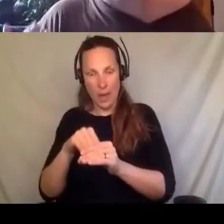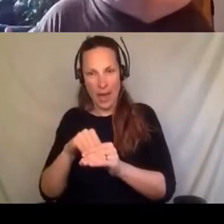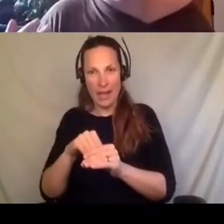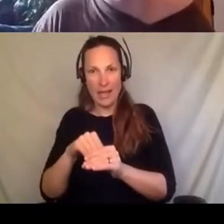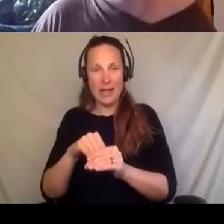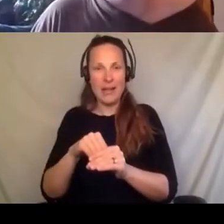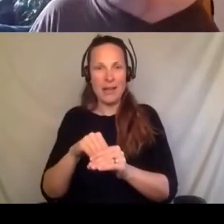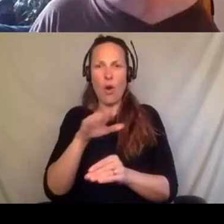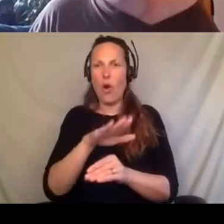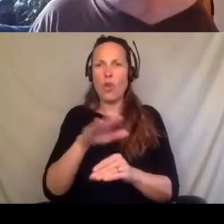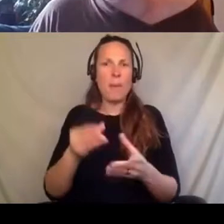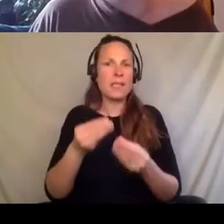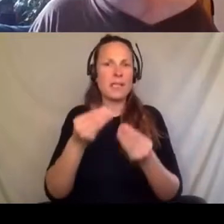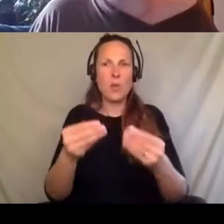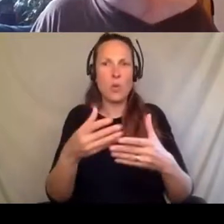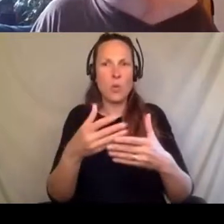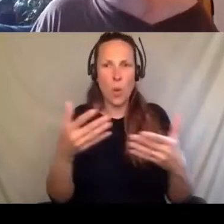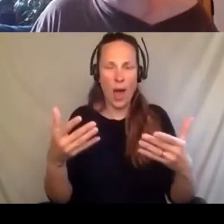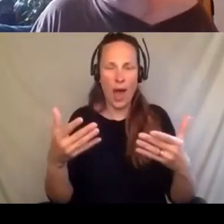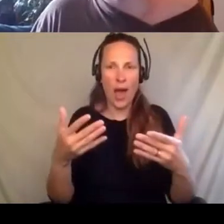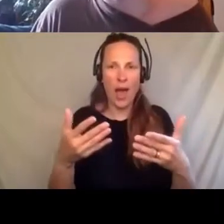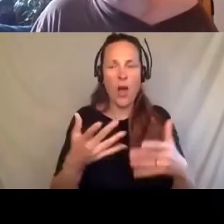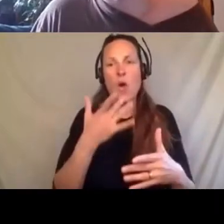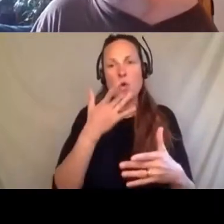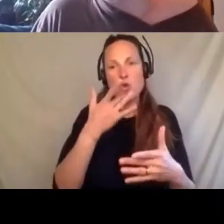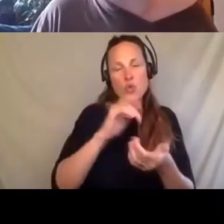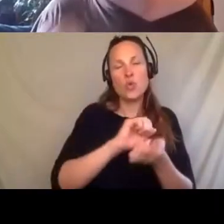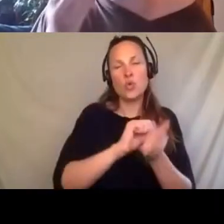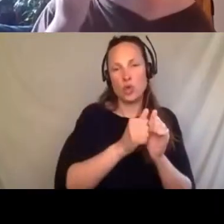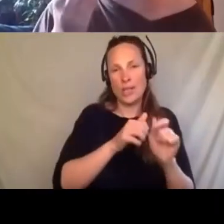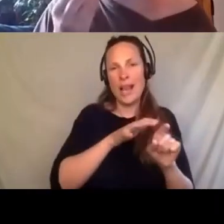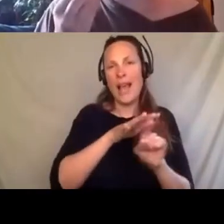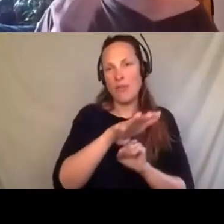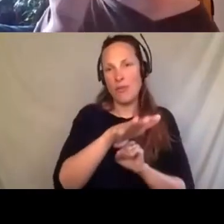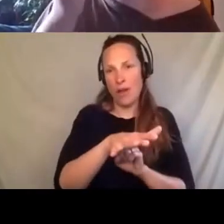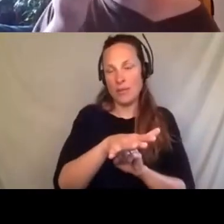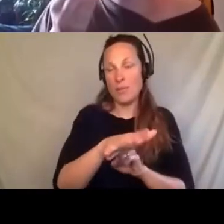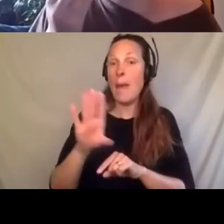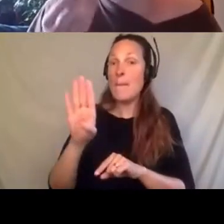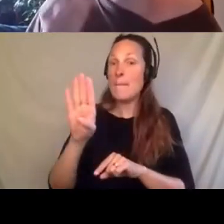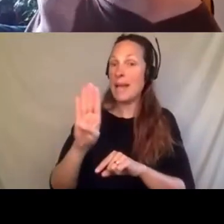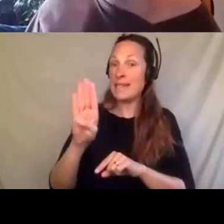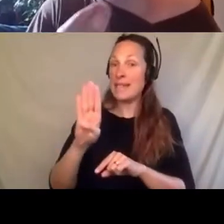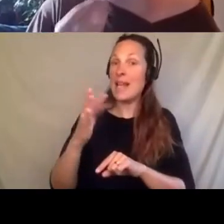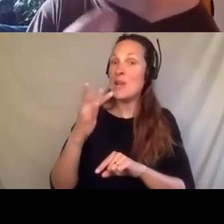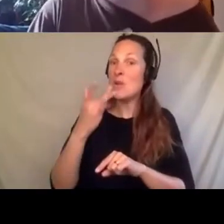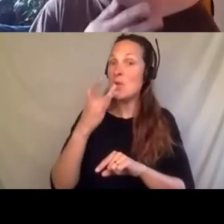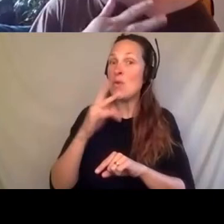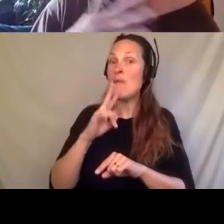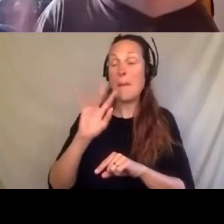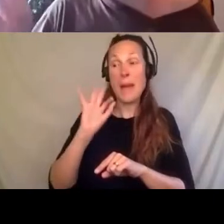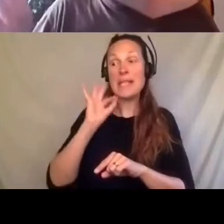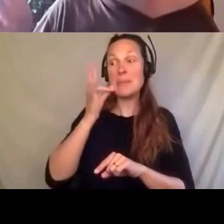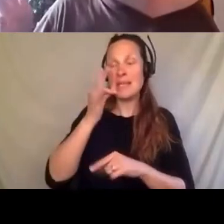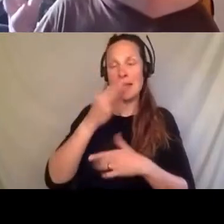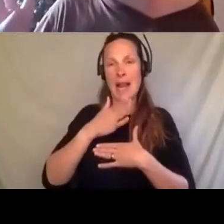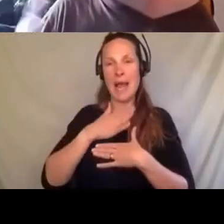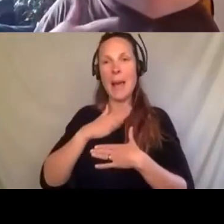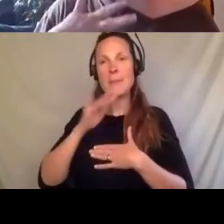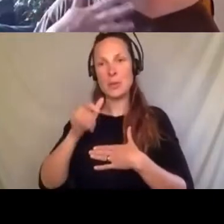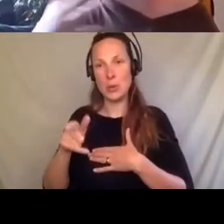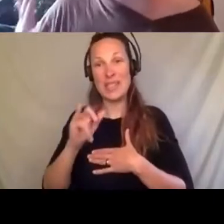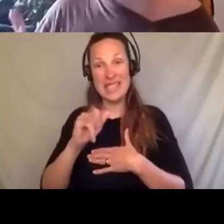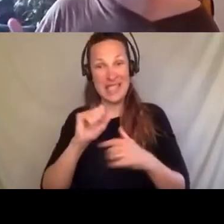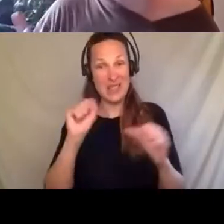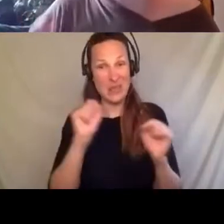ce que ça va faire, c'est que ça va changer le goût. Alors, on aime le basilic pour son goût très particulier. Puis, s'il y a